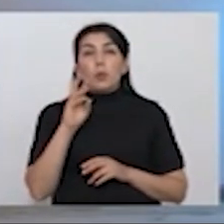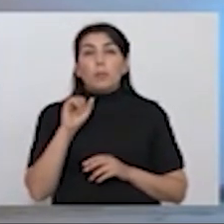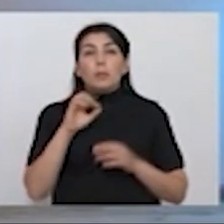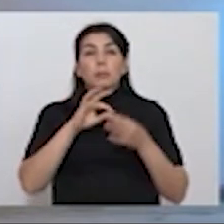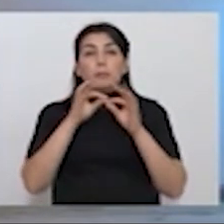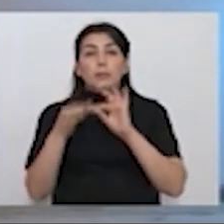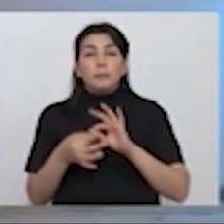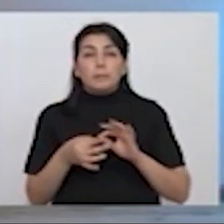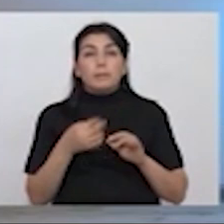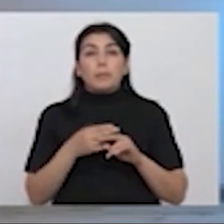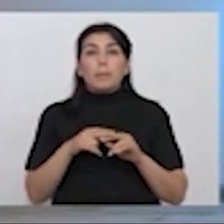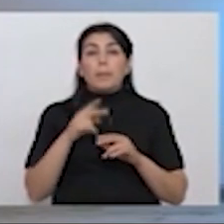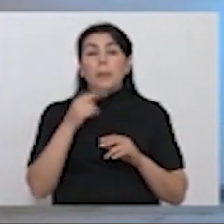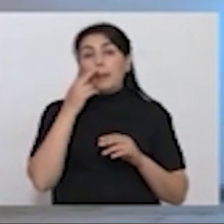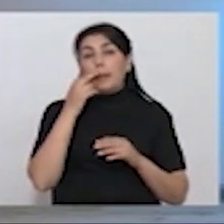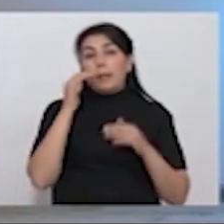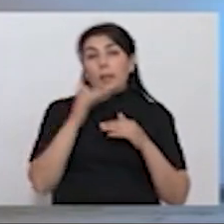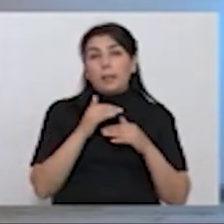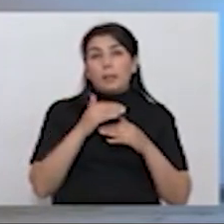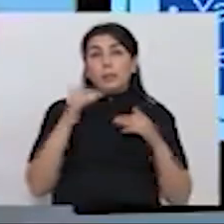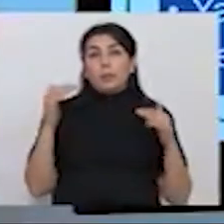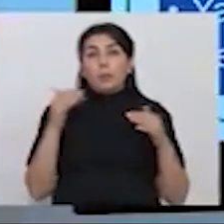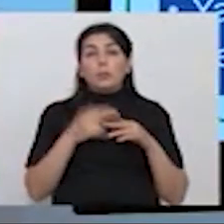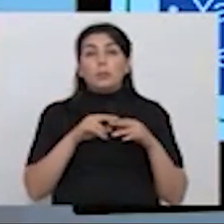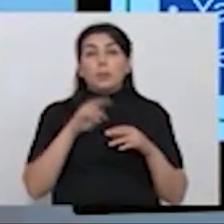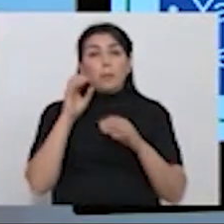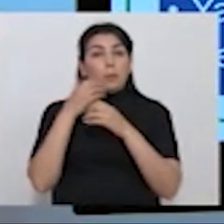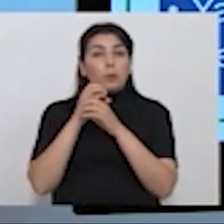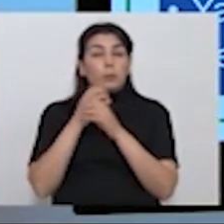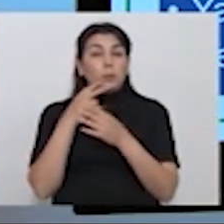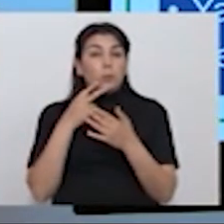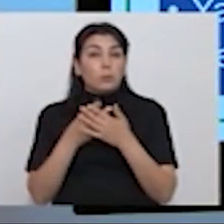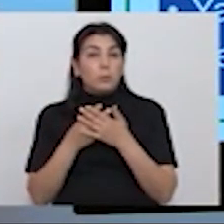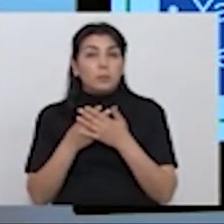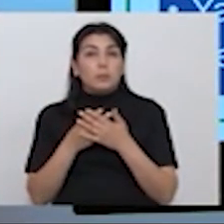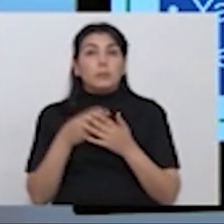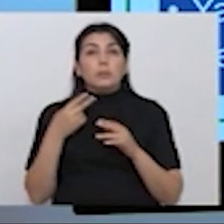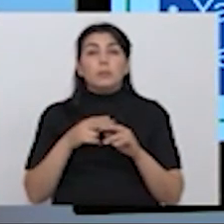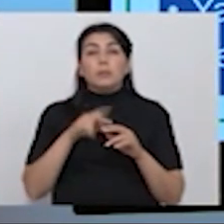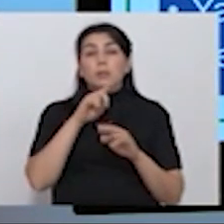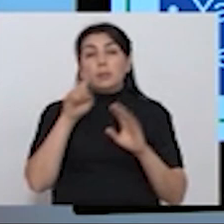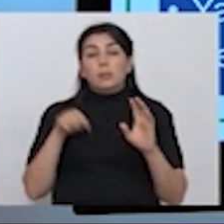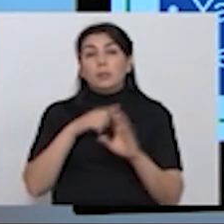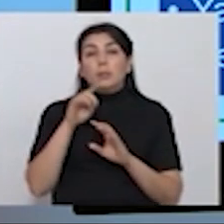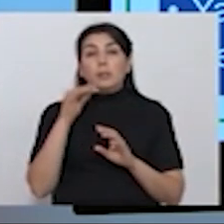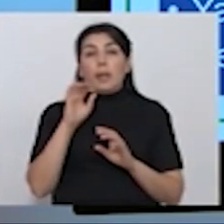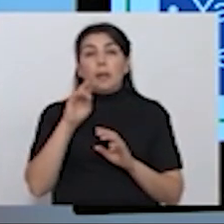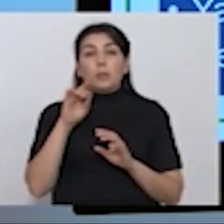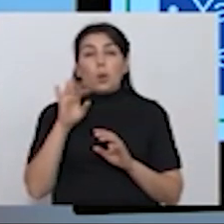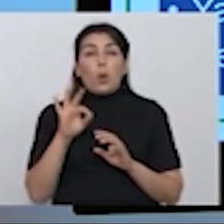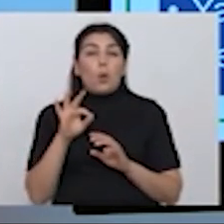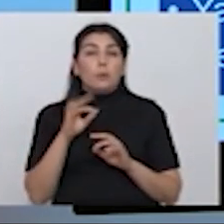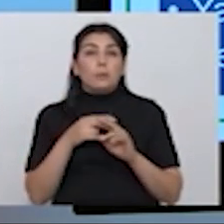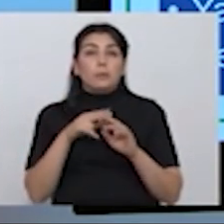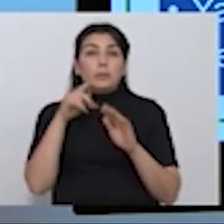spirallashadi. Kalta va yo'g'on xromosoma mikroskopda ko'rinadigan bo'lib qoladi. Yadro qobig'i hamda